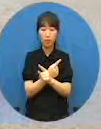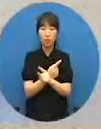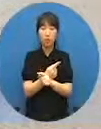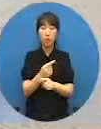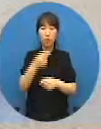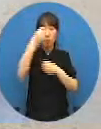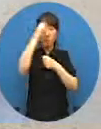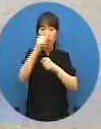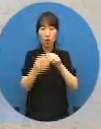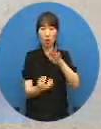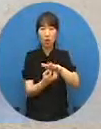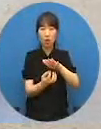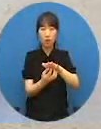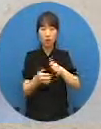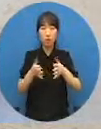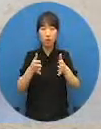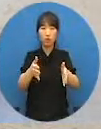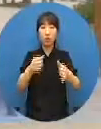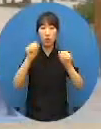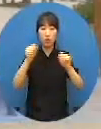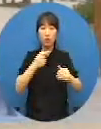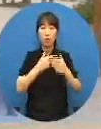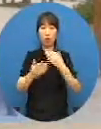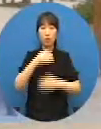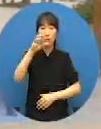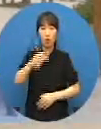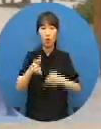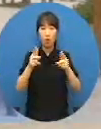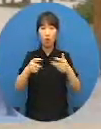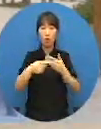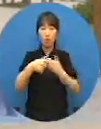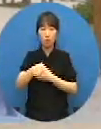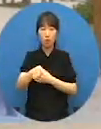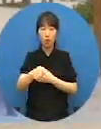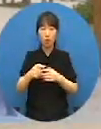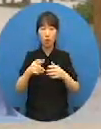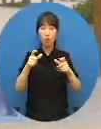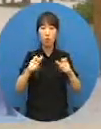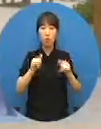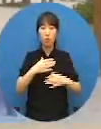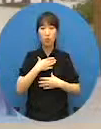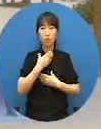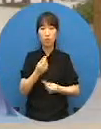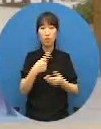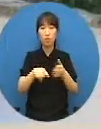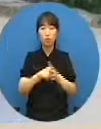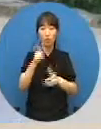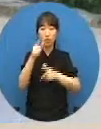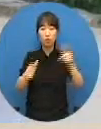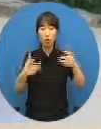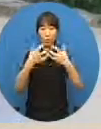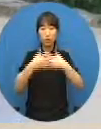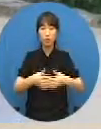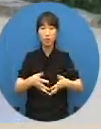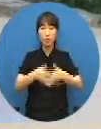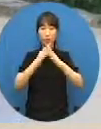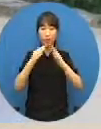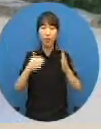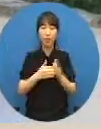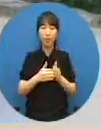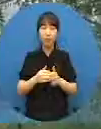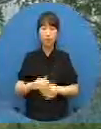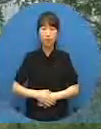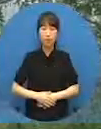지압보도 건강 체험관 에어컨 정자 등 주민 편의를 위한 다양한 시설을 설치했습니다